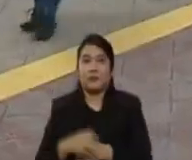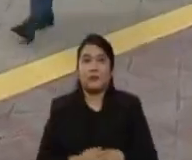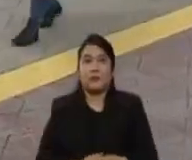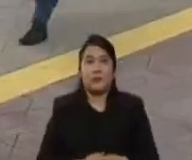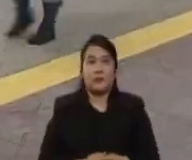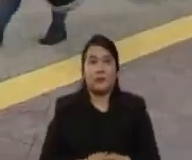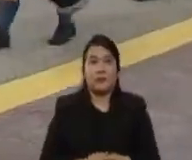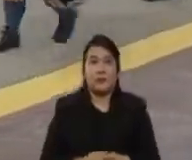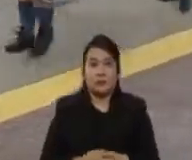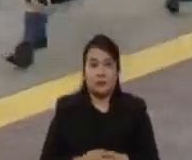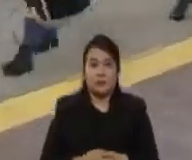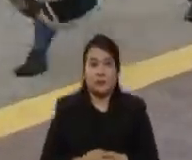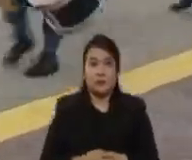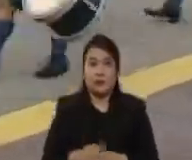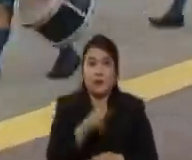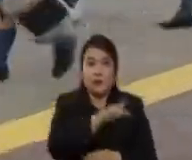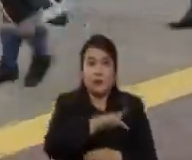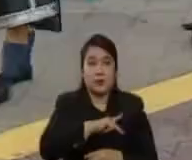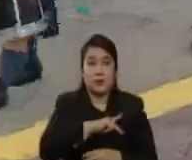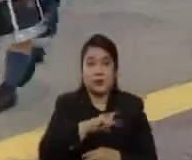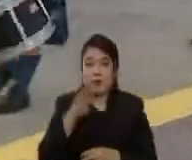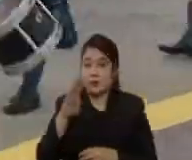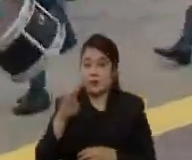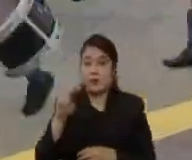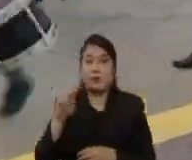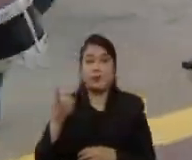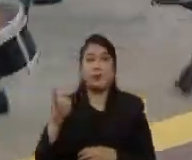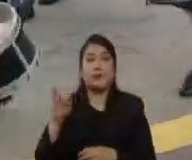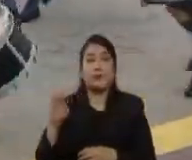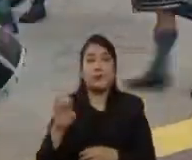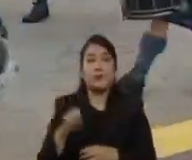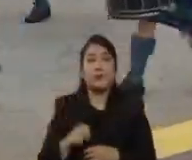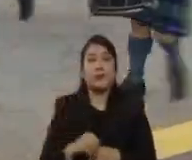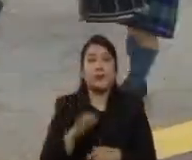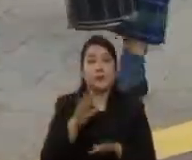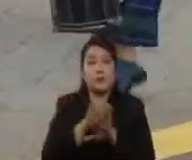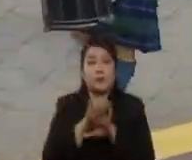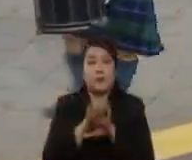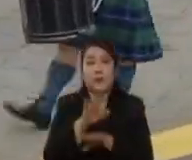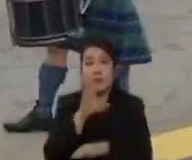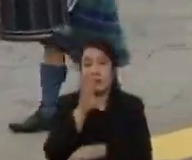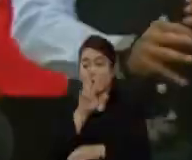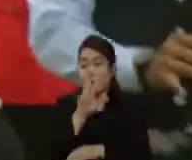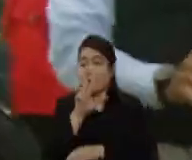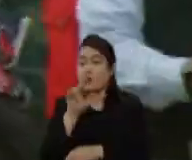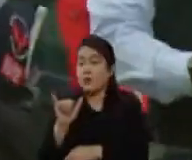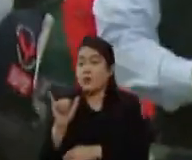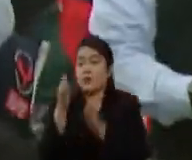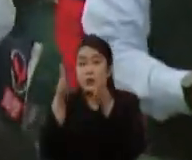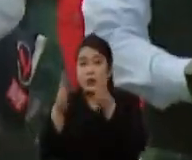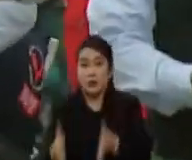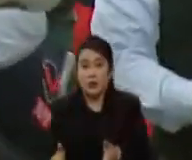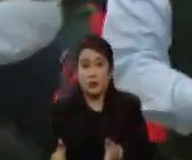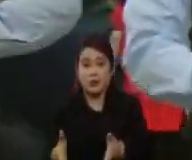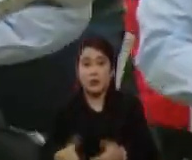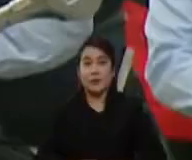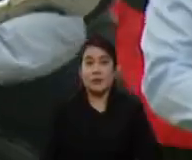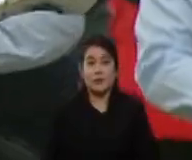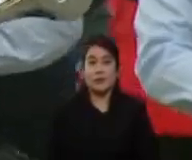Drum diketuai Drum Major Kenny Ho dengan kekuatan 36 orang anggota.